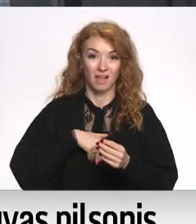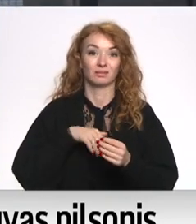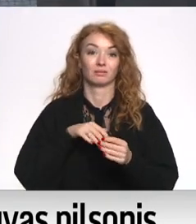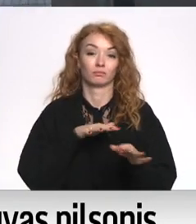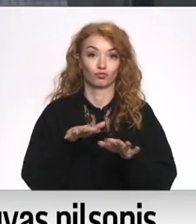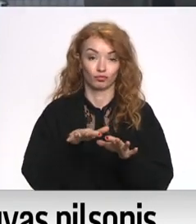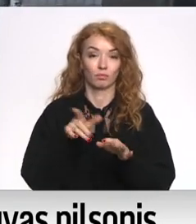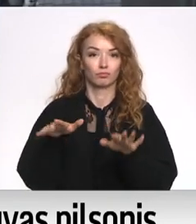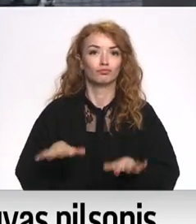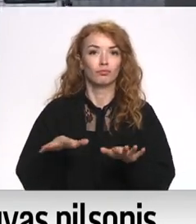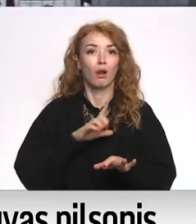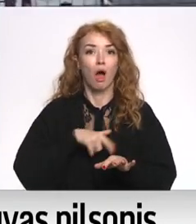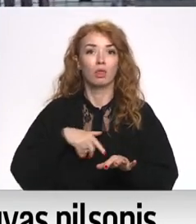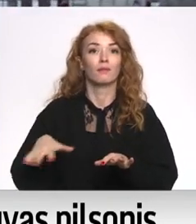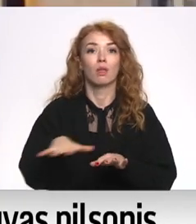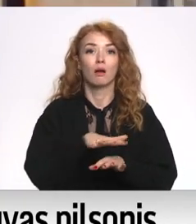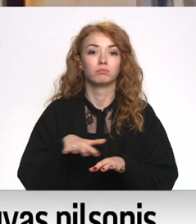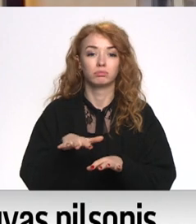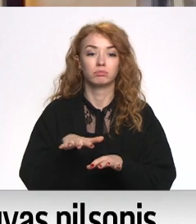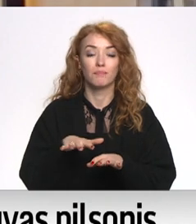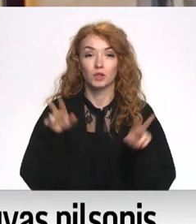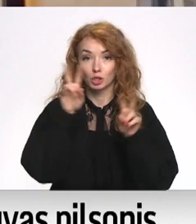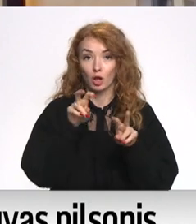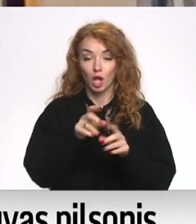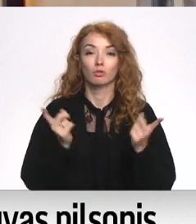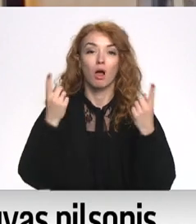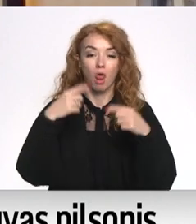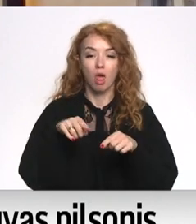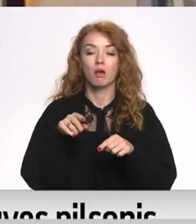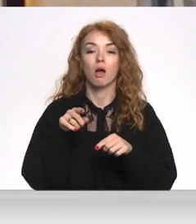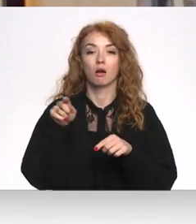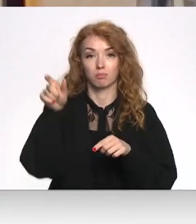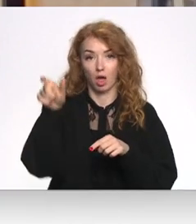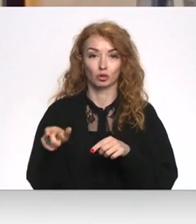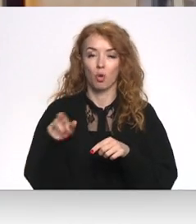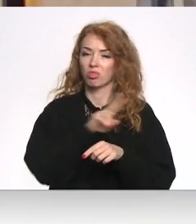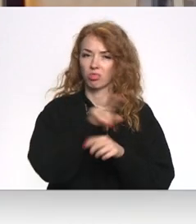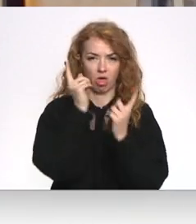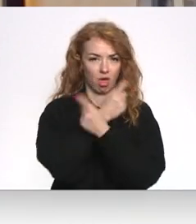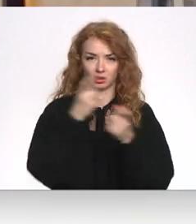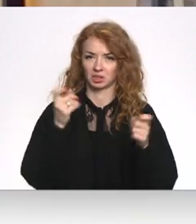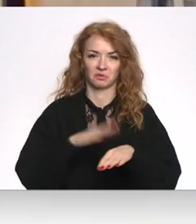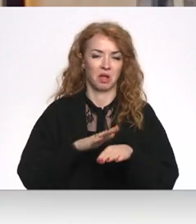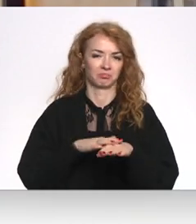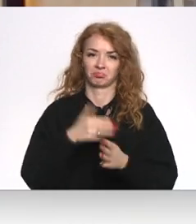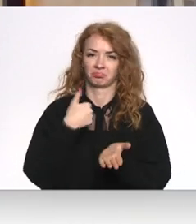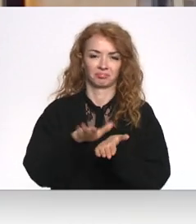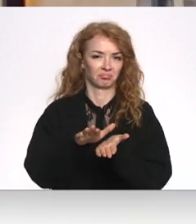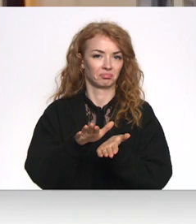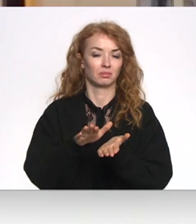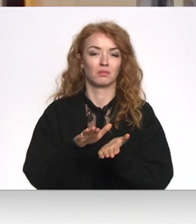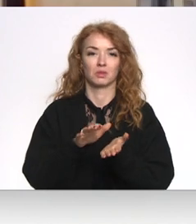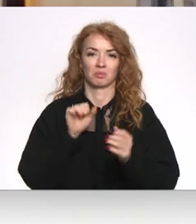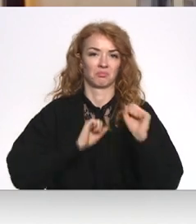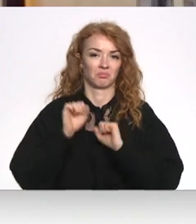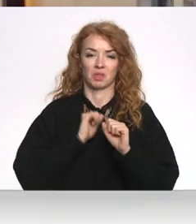izdarīšanas atradies Latvijas teritorijā. Izmeklēšanas laikā savu vainu personu neatzina, noliedza, teica,